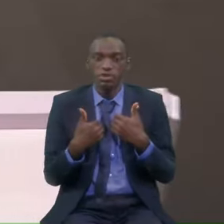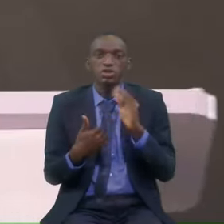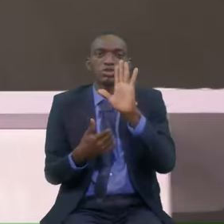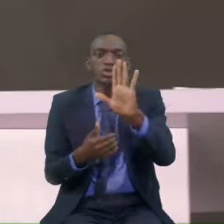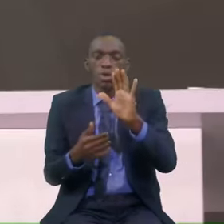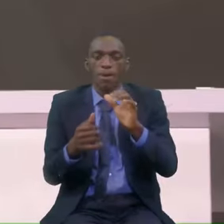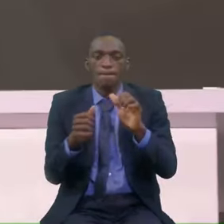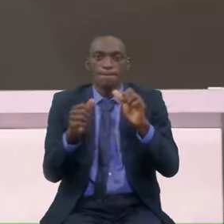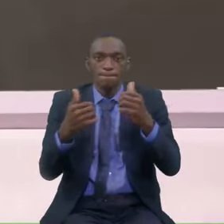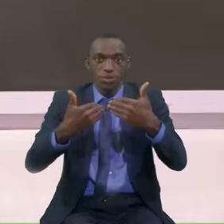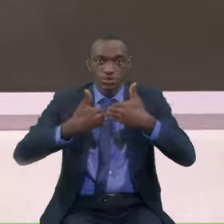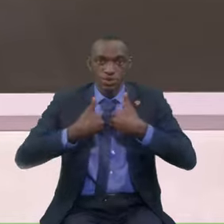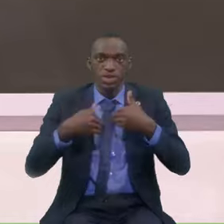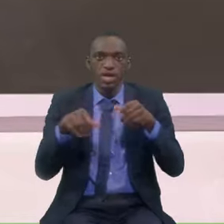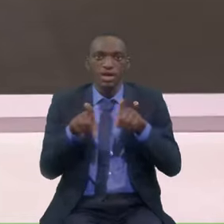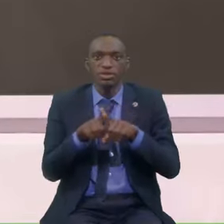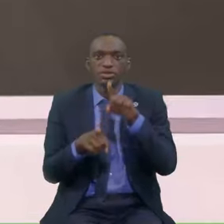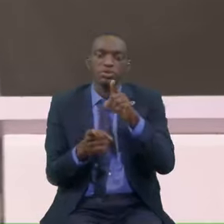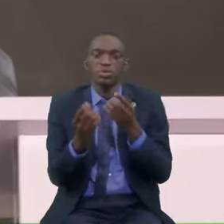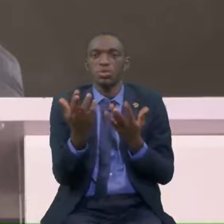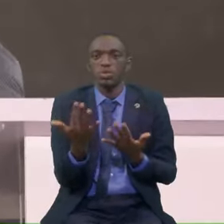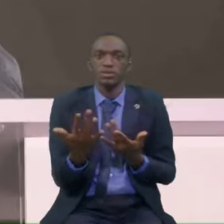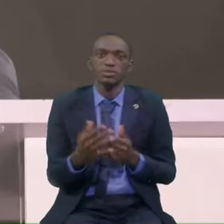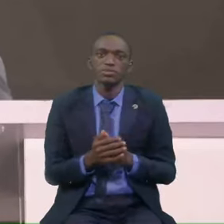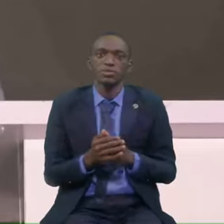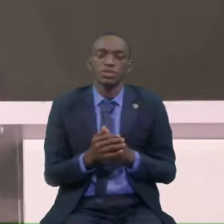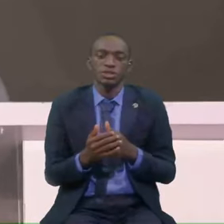pour avoir comme possession.